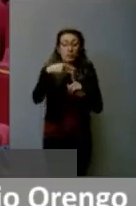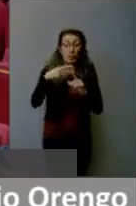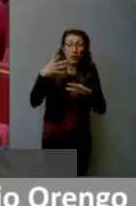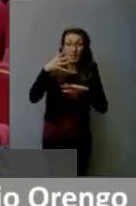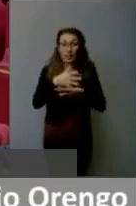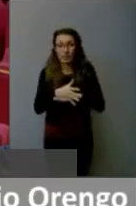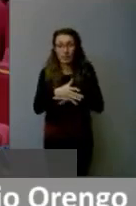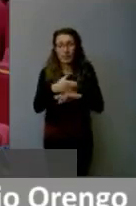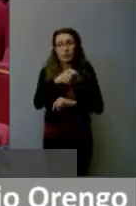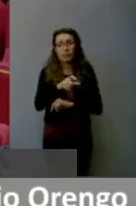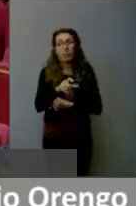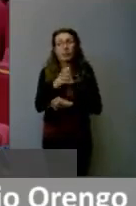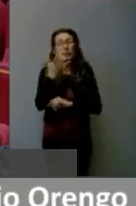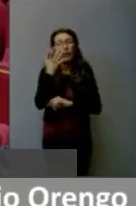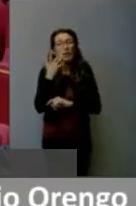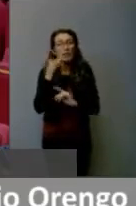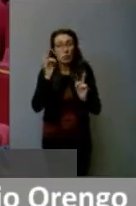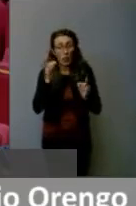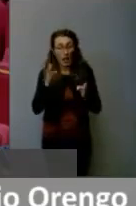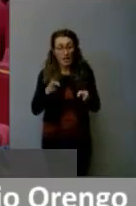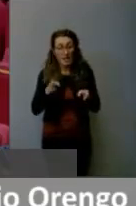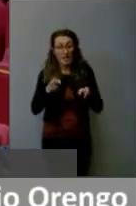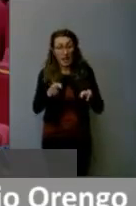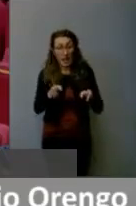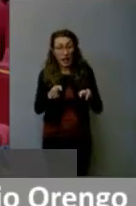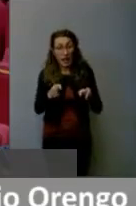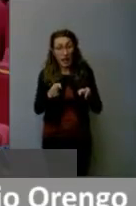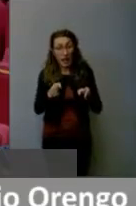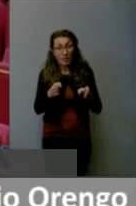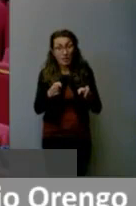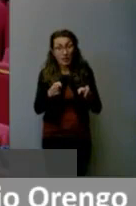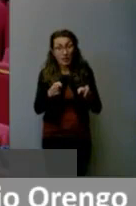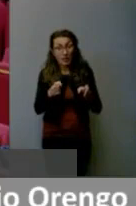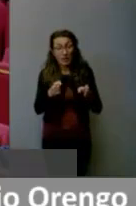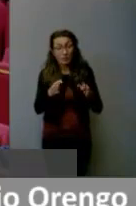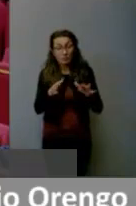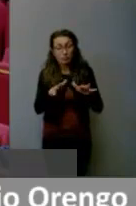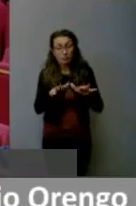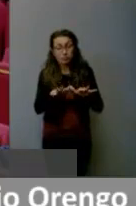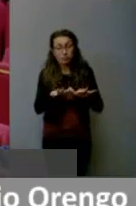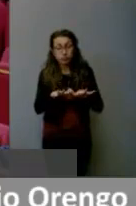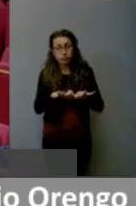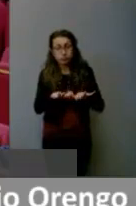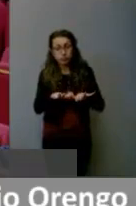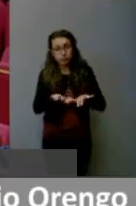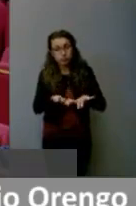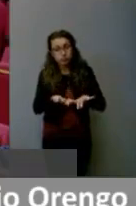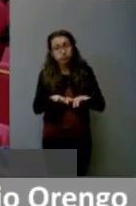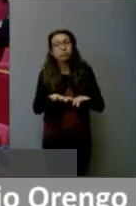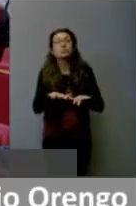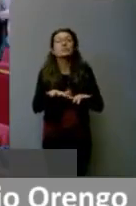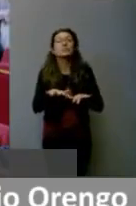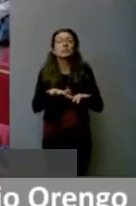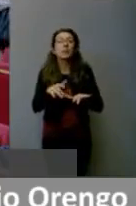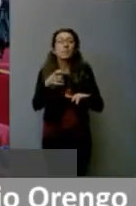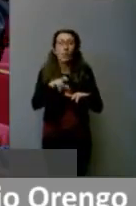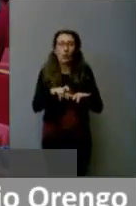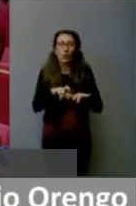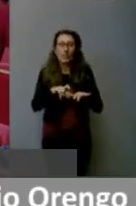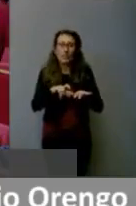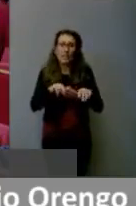capire appunto se tale strada sta affossando o se tale avvallamento è dovuto ad un'erosione